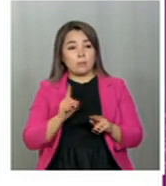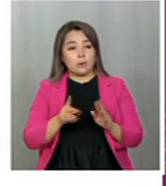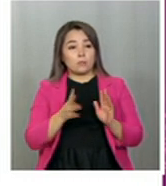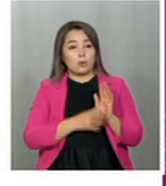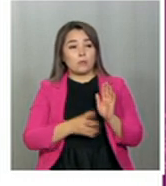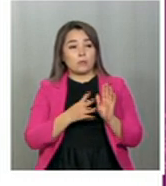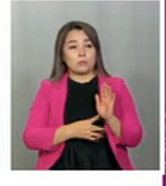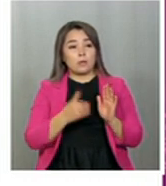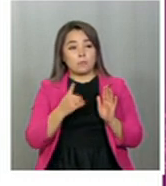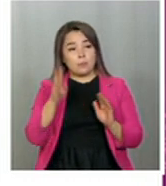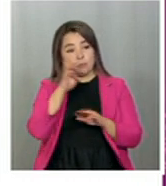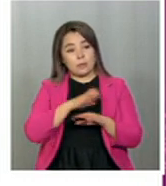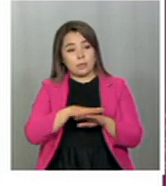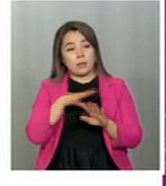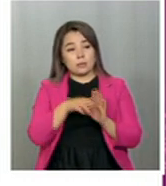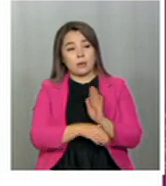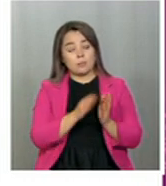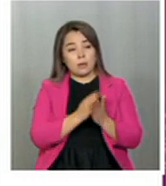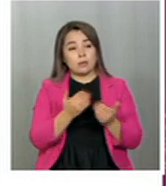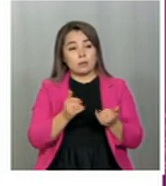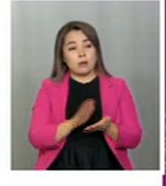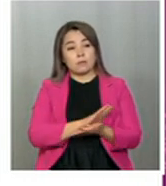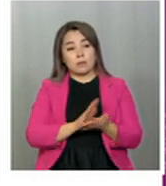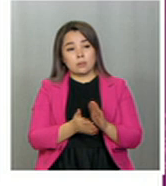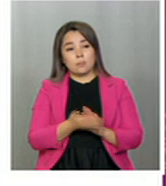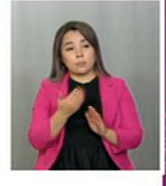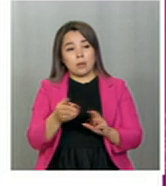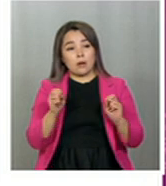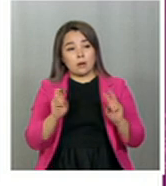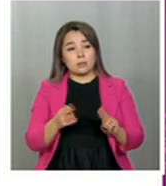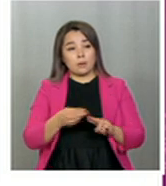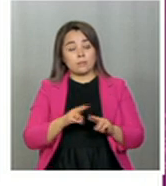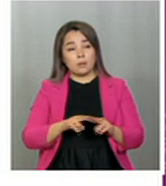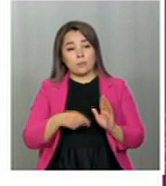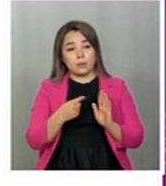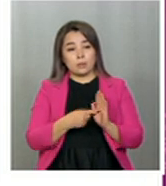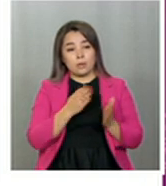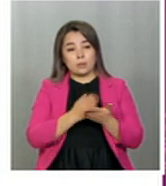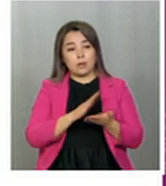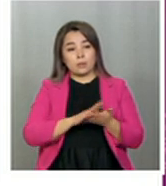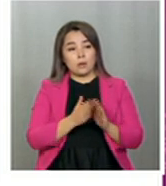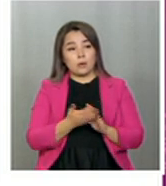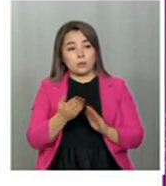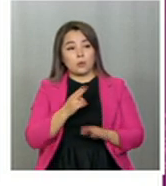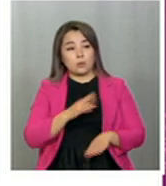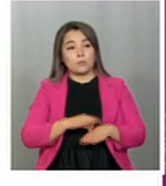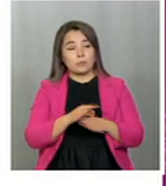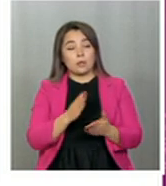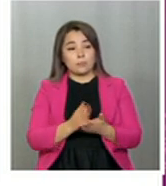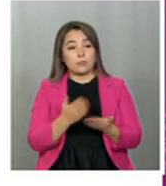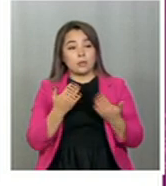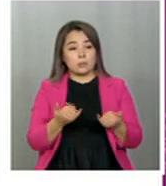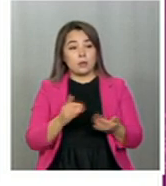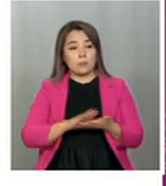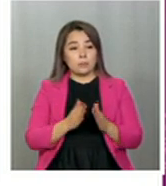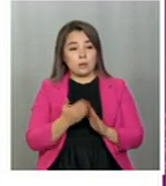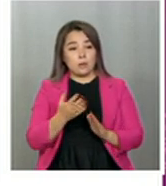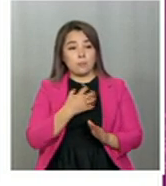191 мемлекет кірген. Конвенция арнаулы мәселелер жөніндегі келісім шарт. Осы конвенция